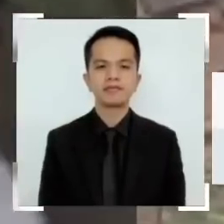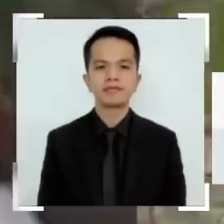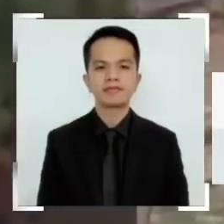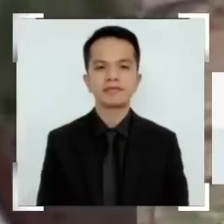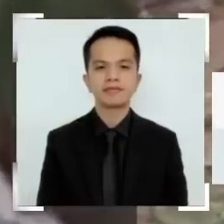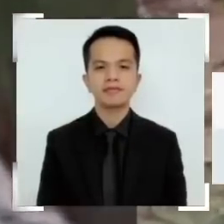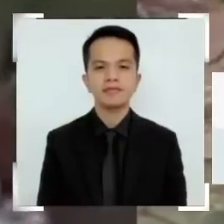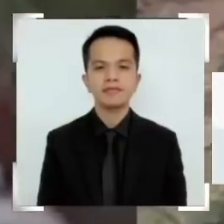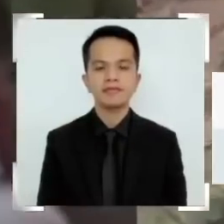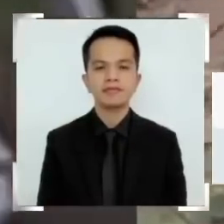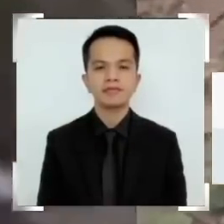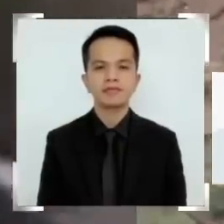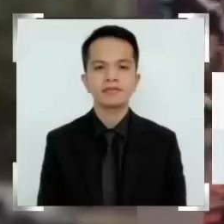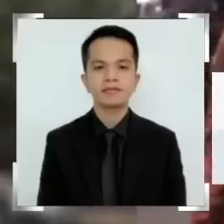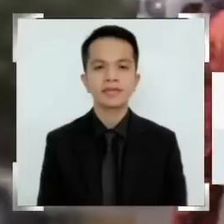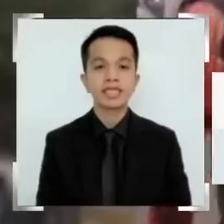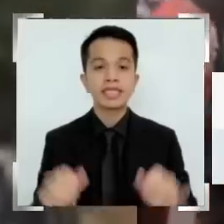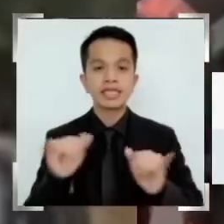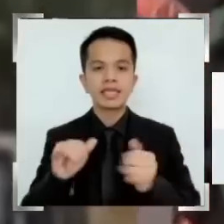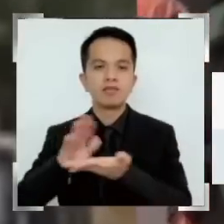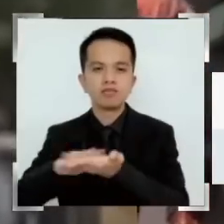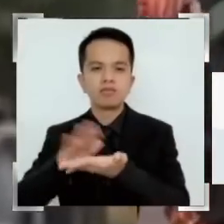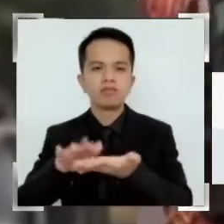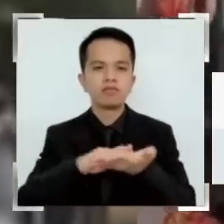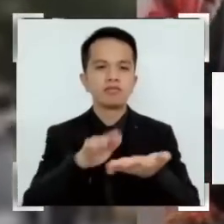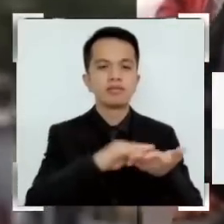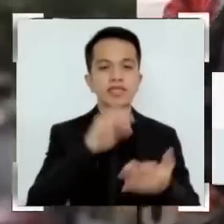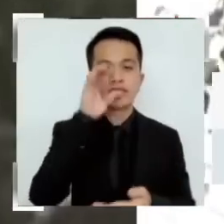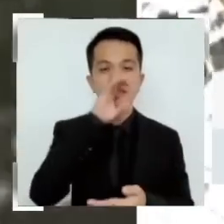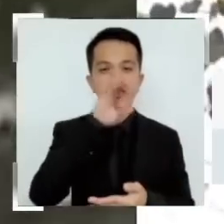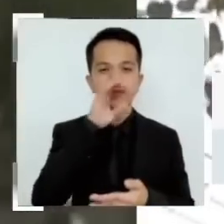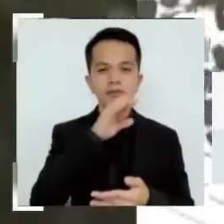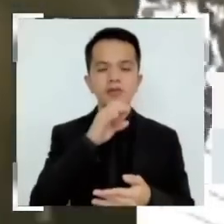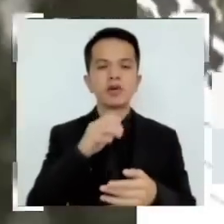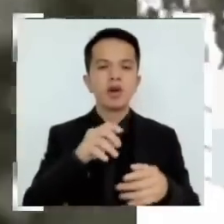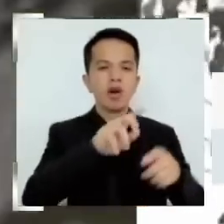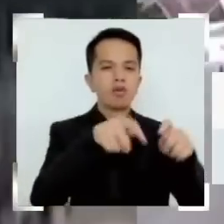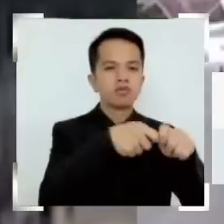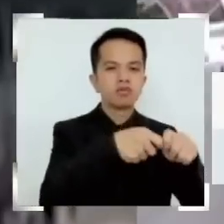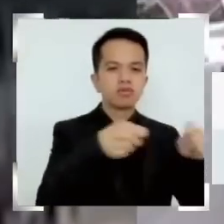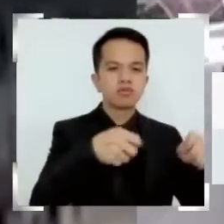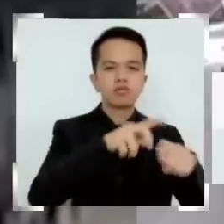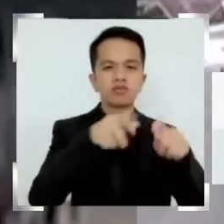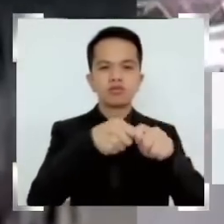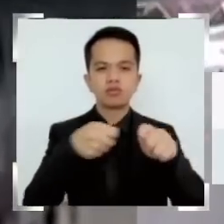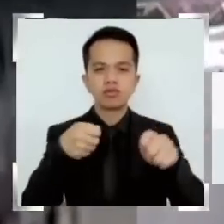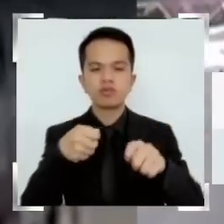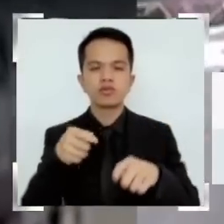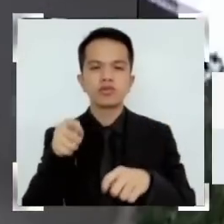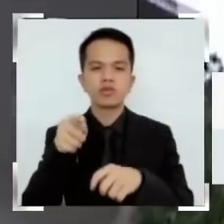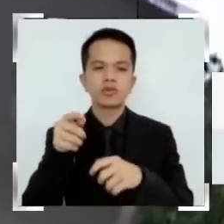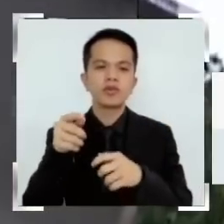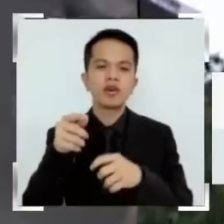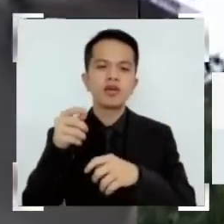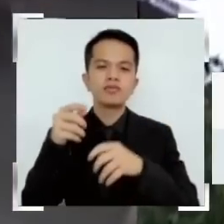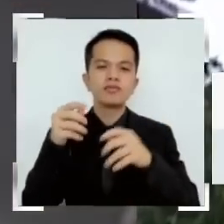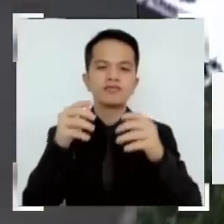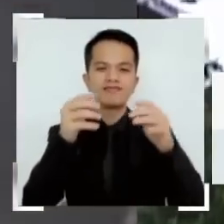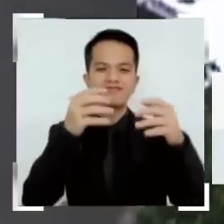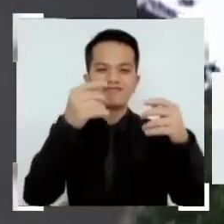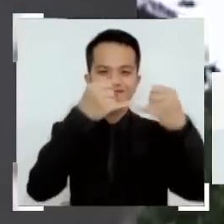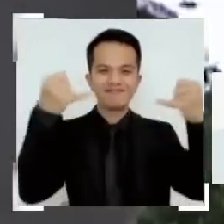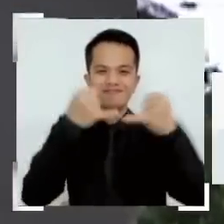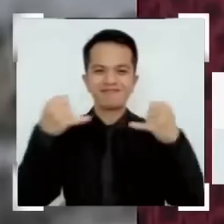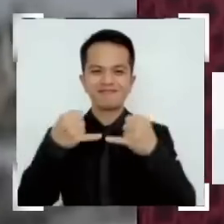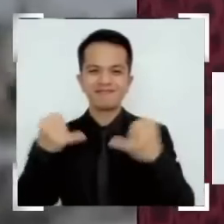Ganyan rin sa clearing operation sa Cebu City kung saan itinali na rin ang mga kable ng telco. Kahit naman walang nakataas na alert level